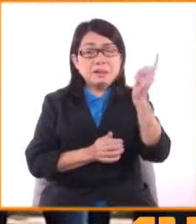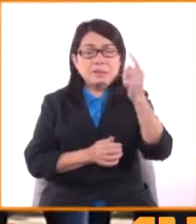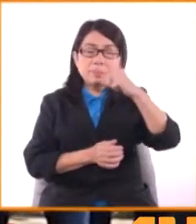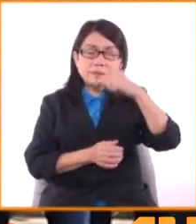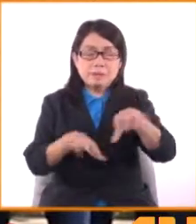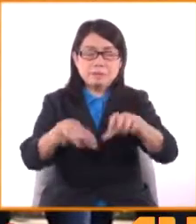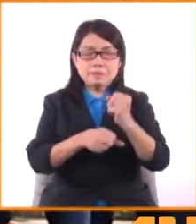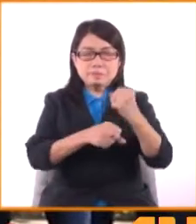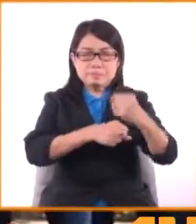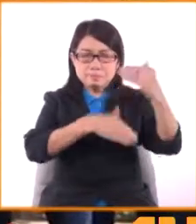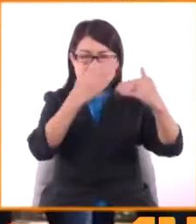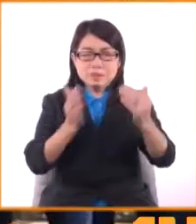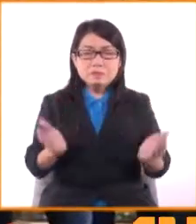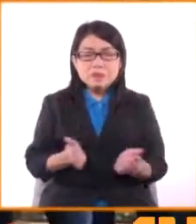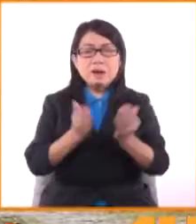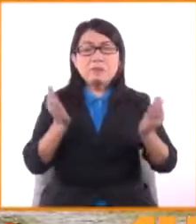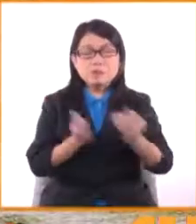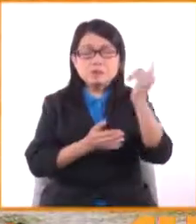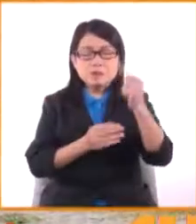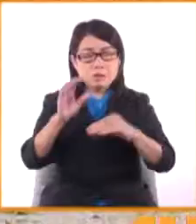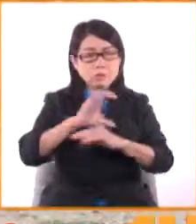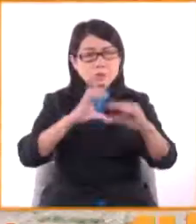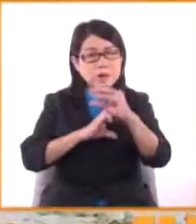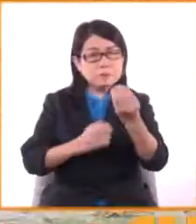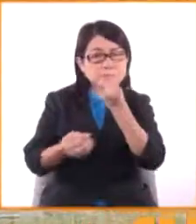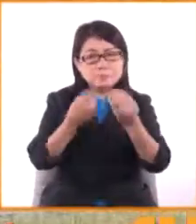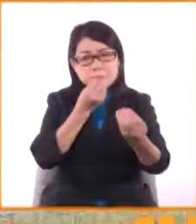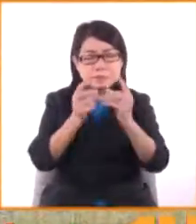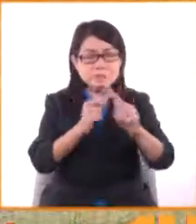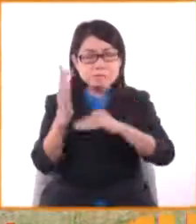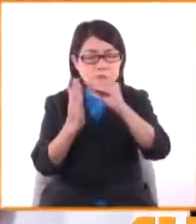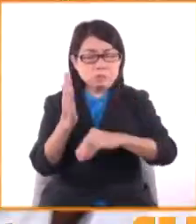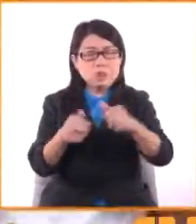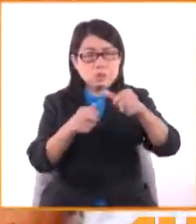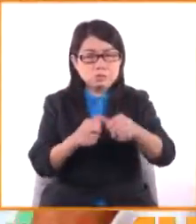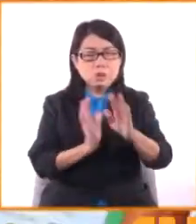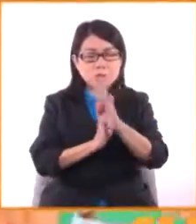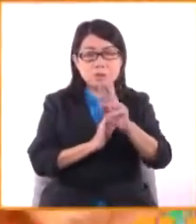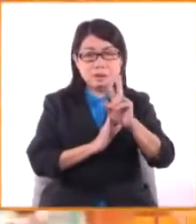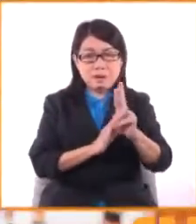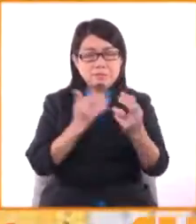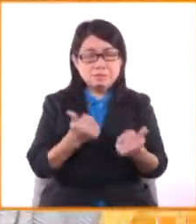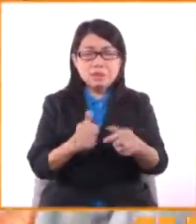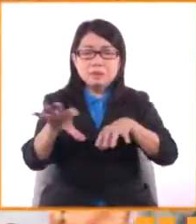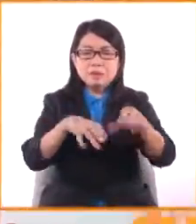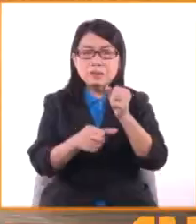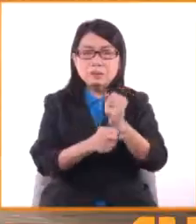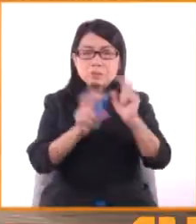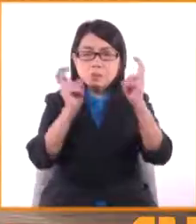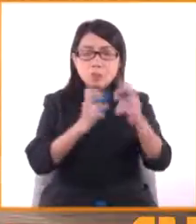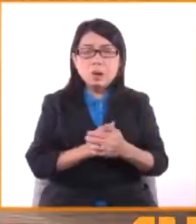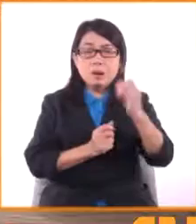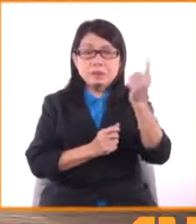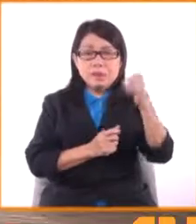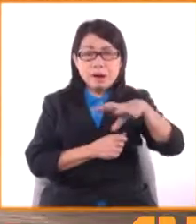จัดกิจกรรมส่งเสริมการท่องเที่ยวโครงการอาหารถิ่นตะลุยกินทั่วไทยจังหวัดบุรีรัมย์ในครั้งนี้จัดภายใต้แนวคิดเที่ยวเมื